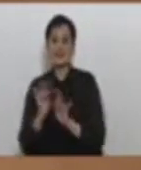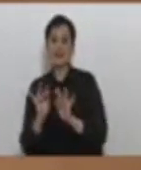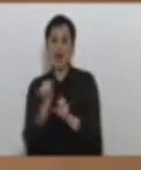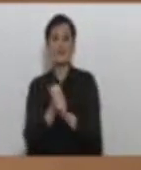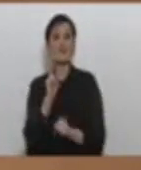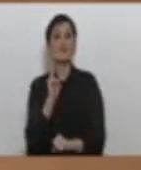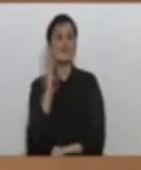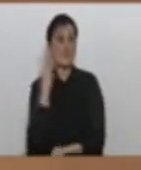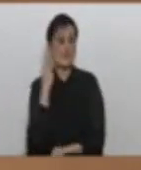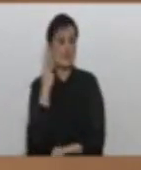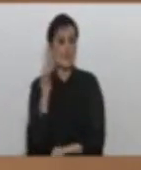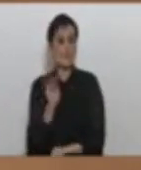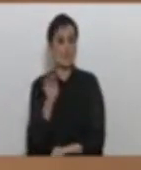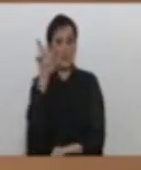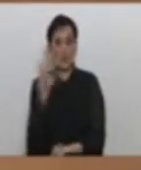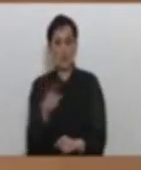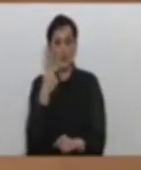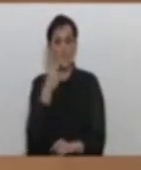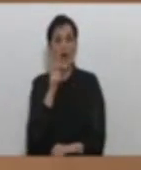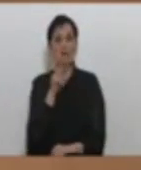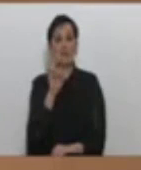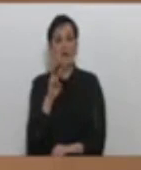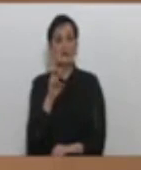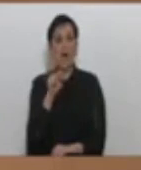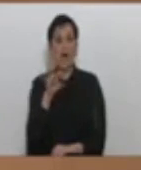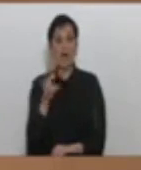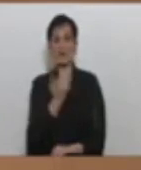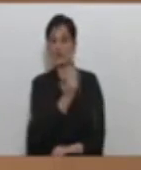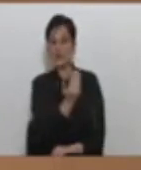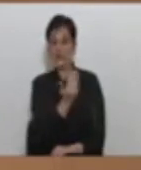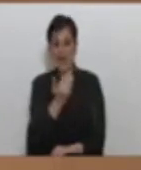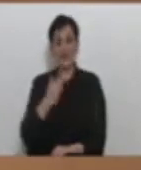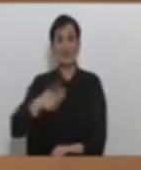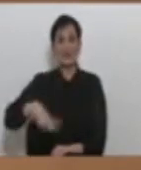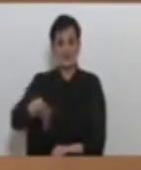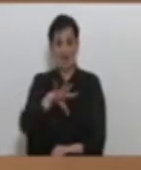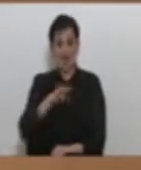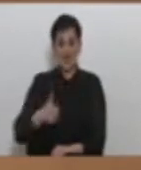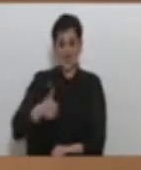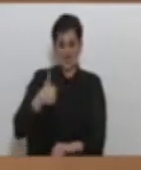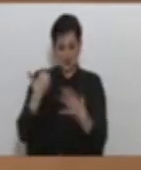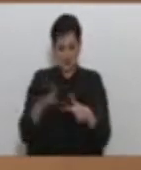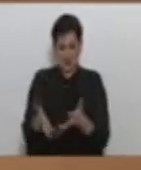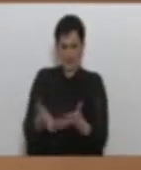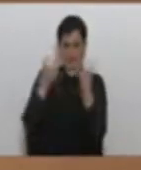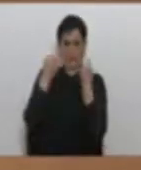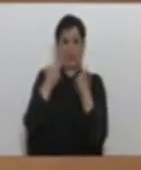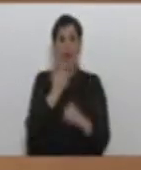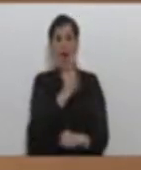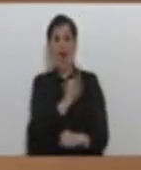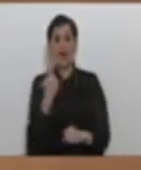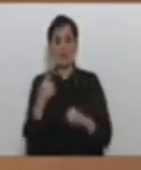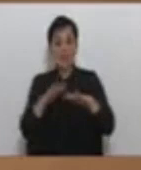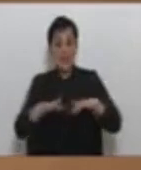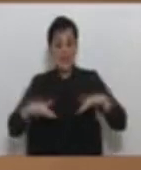ბრიტანელმა ფილოსოფოსმა ჯეიმს ალენმა. თქვენ ამ ქვეყანას ღირსება უკვე ახადეთ და დღეს აქ ამ დარბაზში ერთადერთ რამეს უნდა